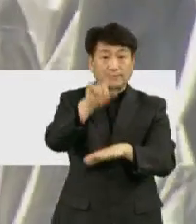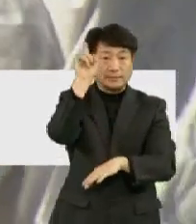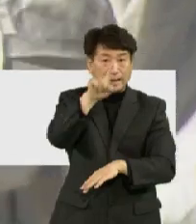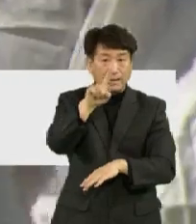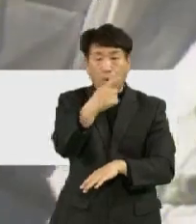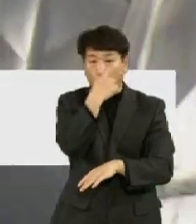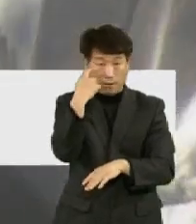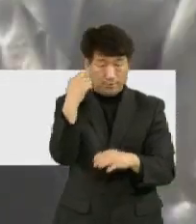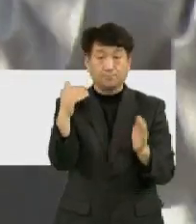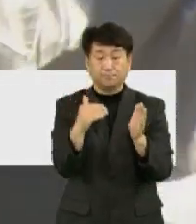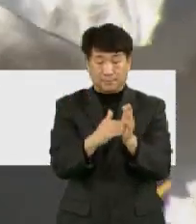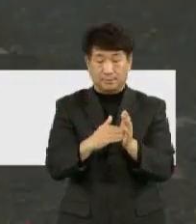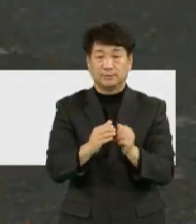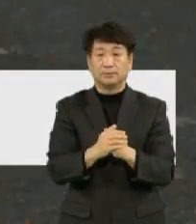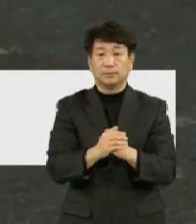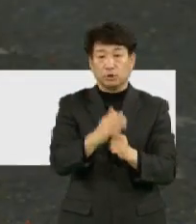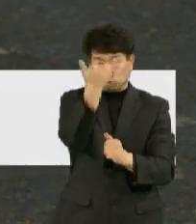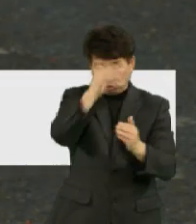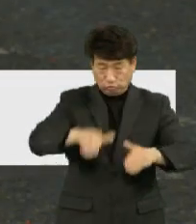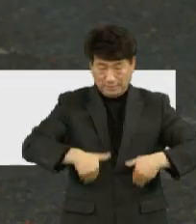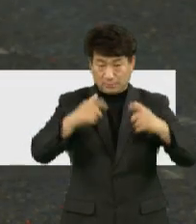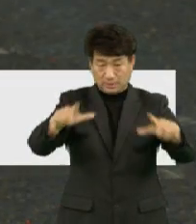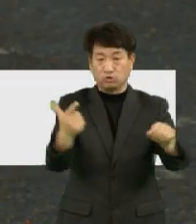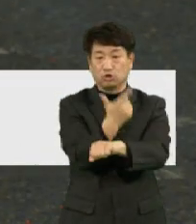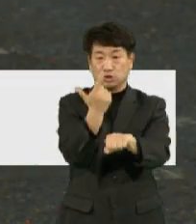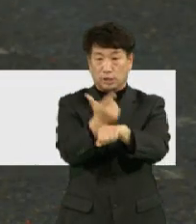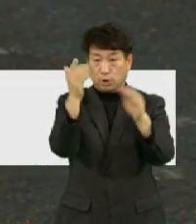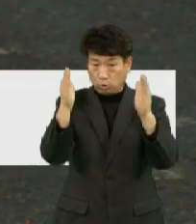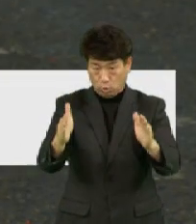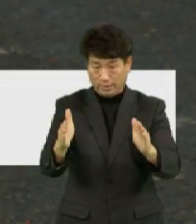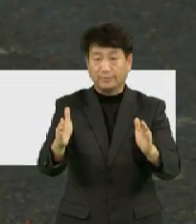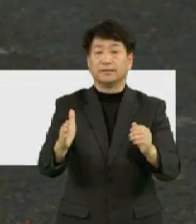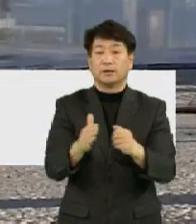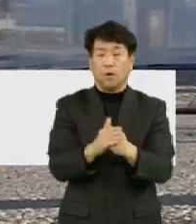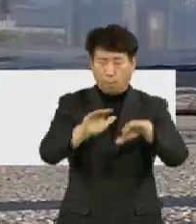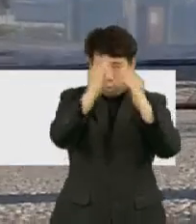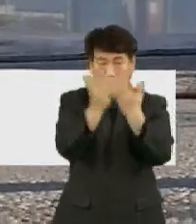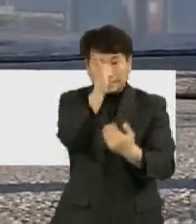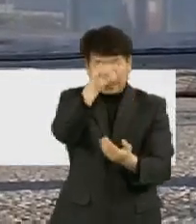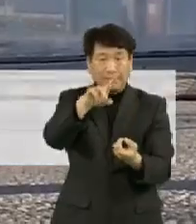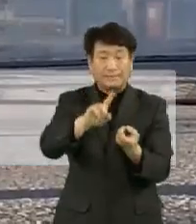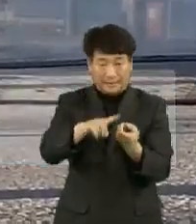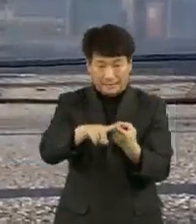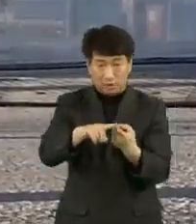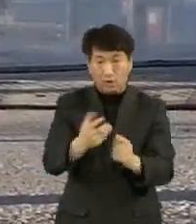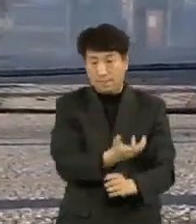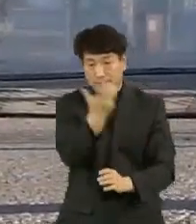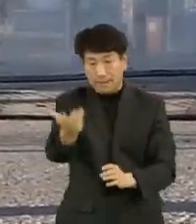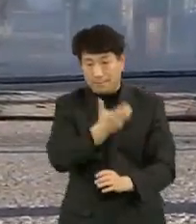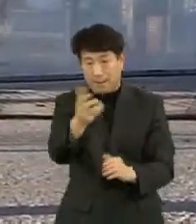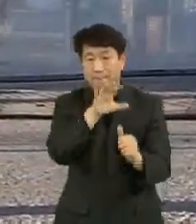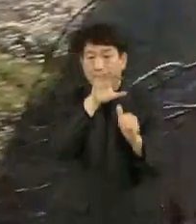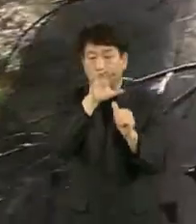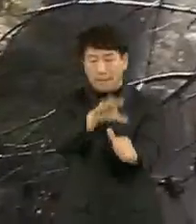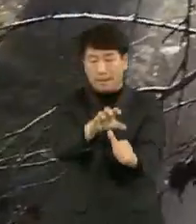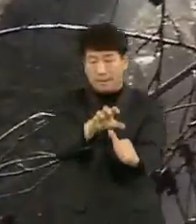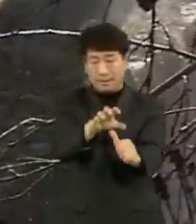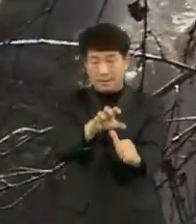판명 날 것으로 보이는 가운데 충청남도는 6 시간 동안 도내 모든 가금류 에 대해 일시 이동중지 명령을 내리고